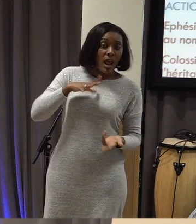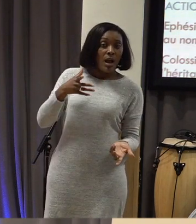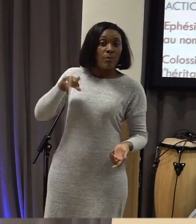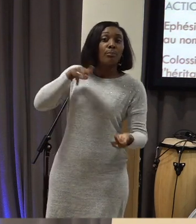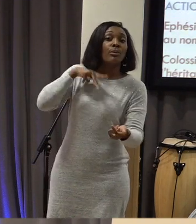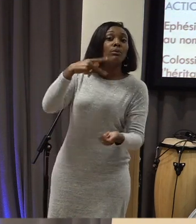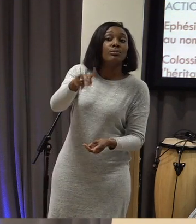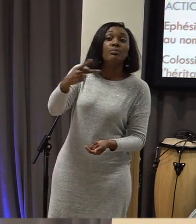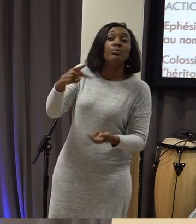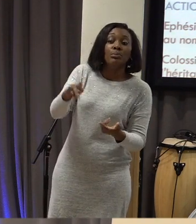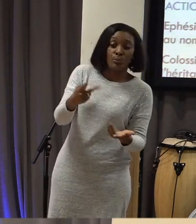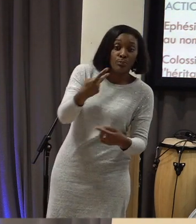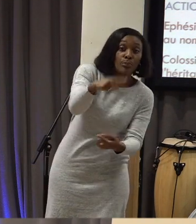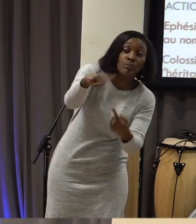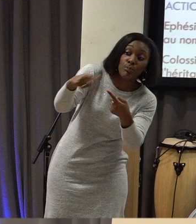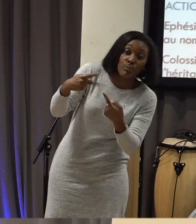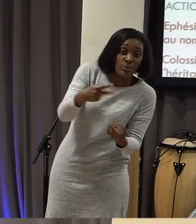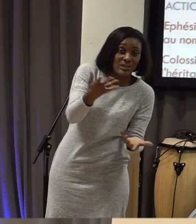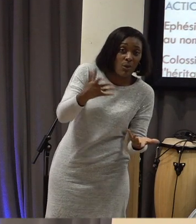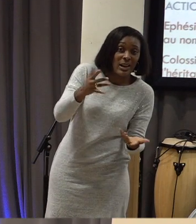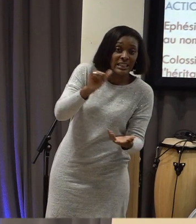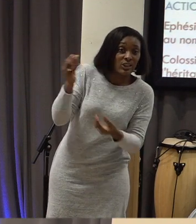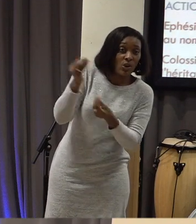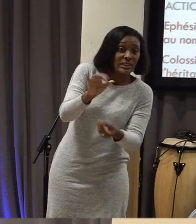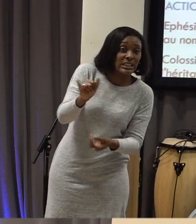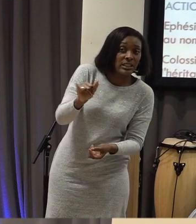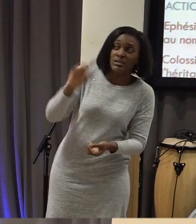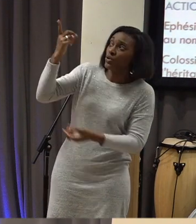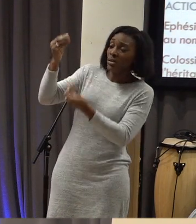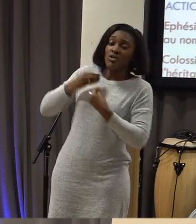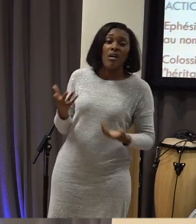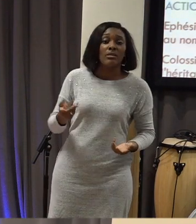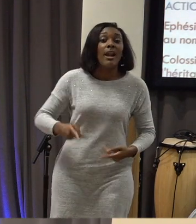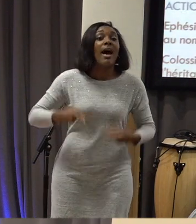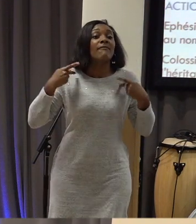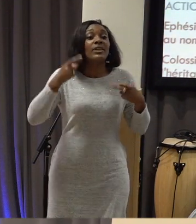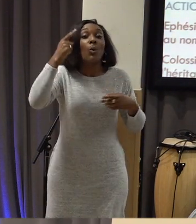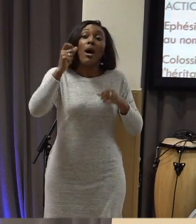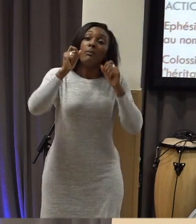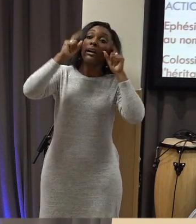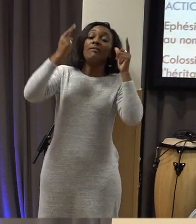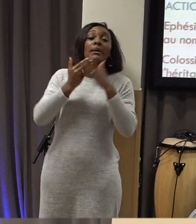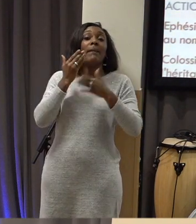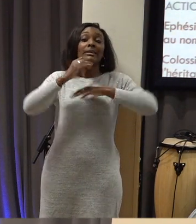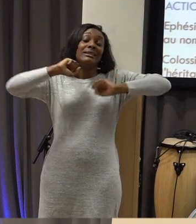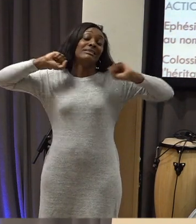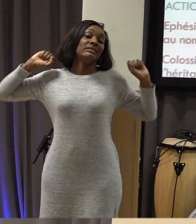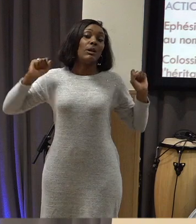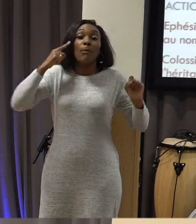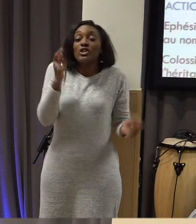vie, c'est Dieu qui nous a donné la vie. Le matin, on se lève, on croit que c'est normal. Non, ce n'est pas